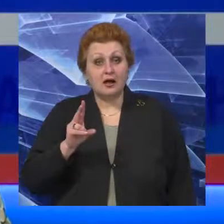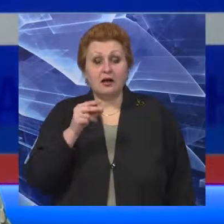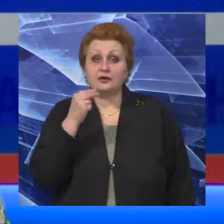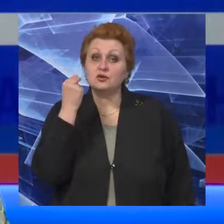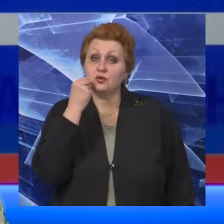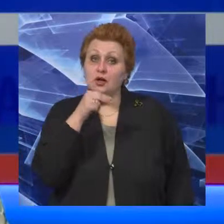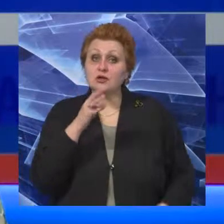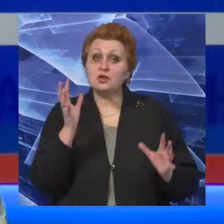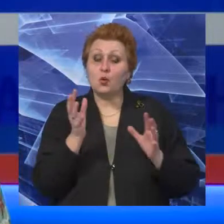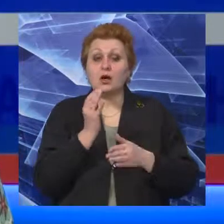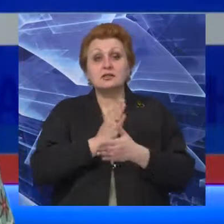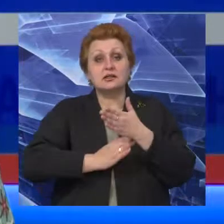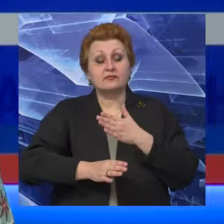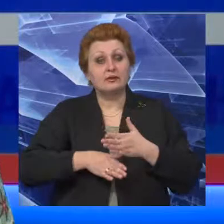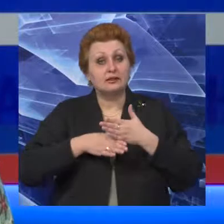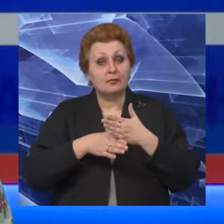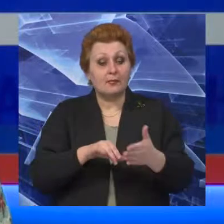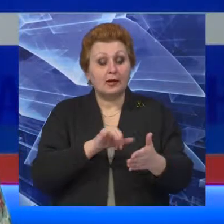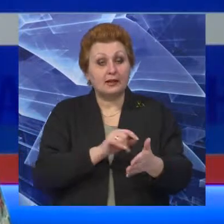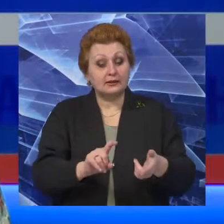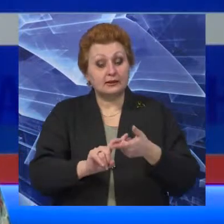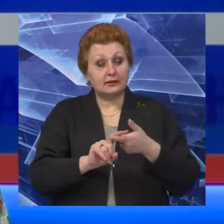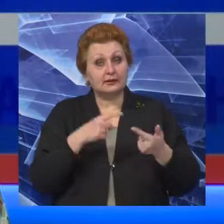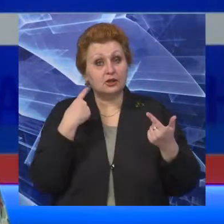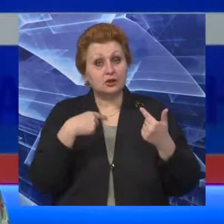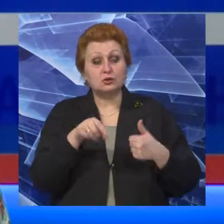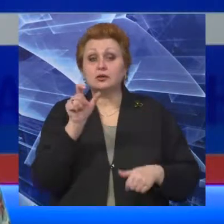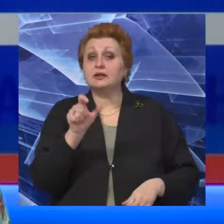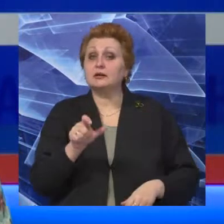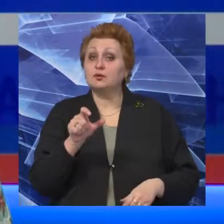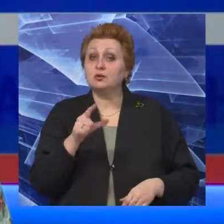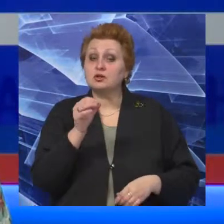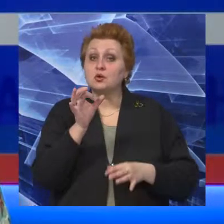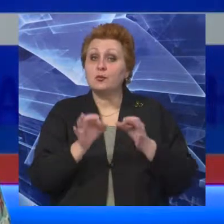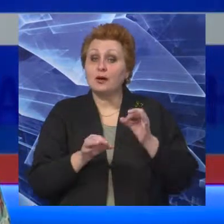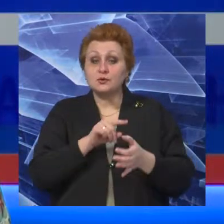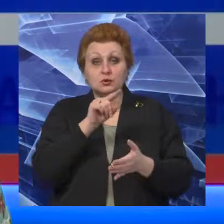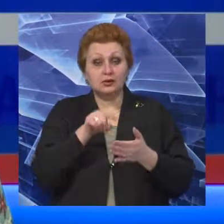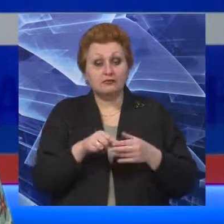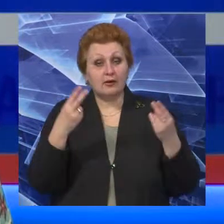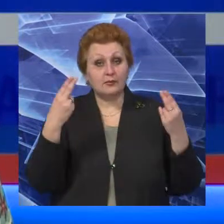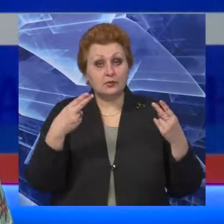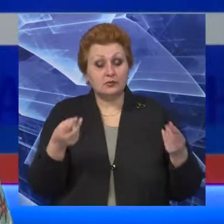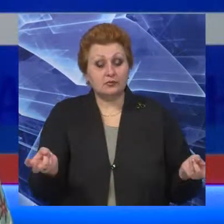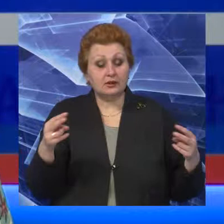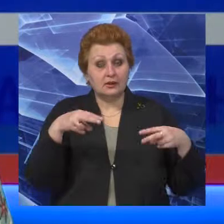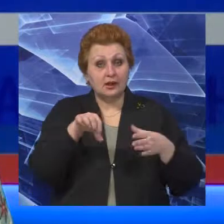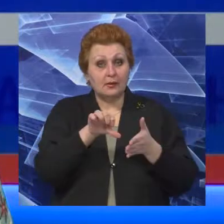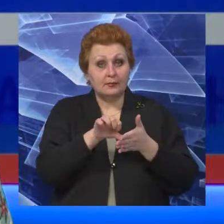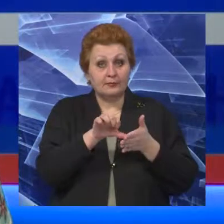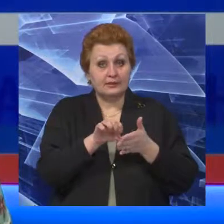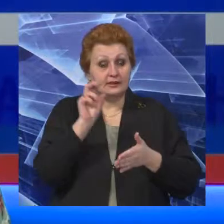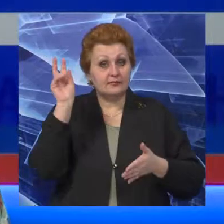Как еще качественнее ухаживать за инвалидами, помогать наркозависимым и другим нуждающимся? Чтобы обсудить эти вопросы, в Пятигорск съехались